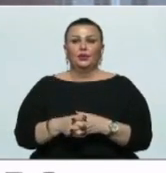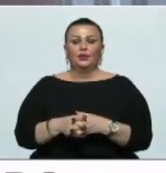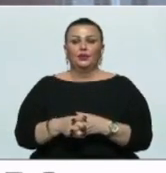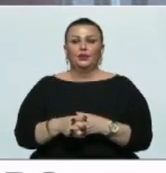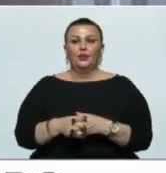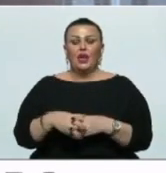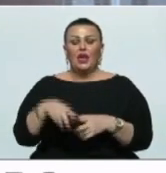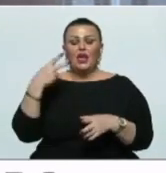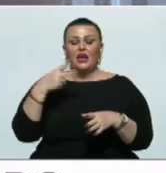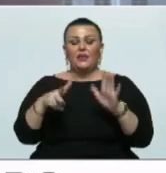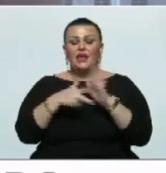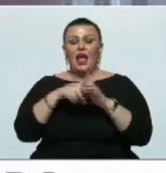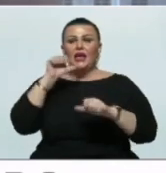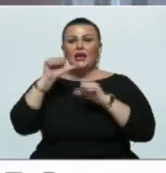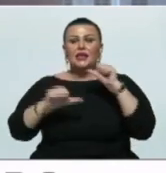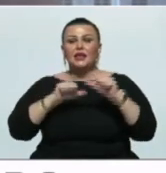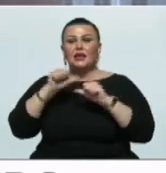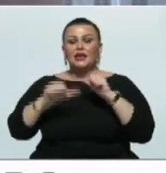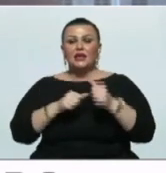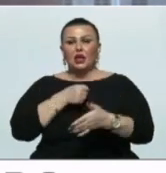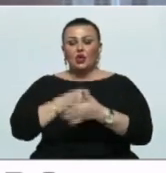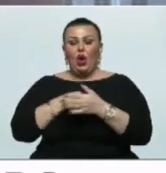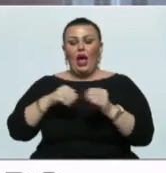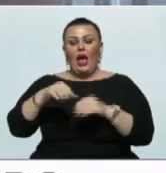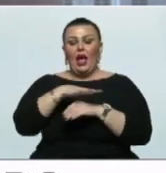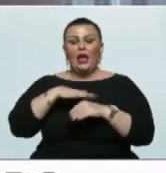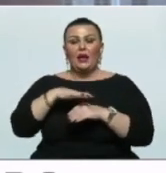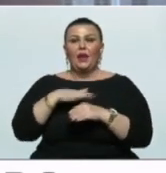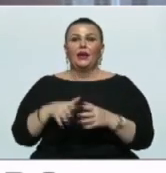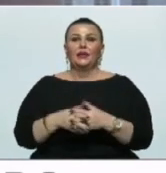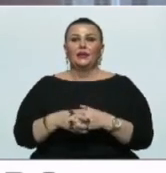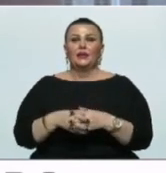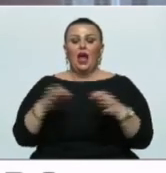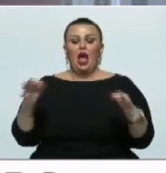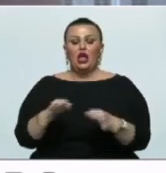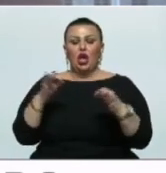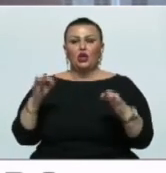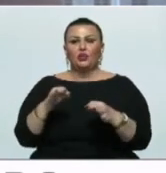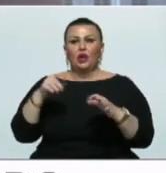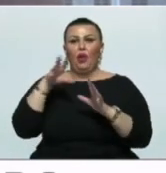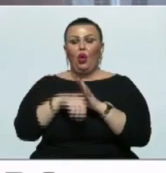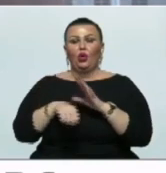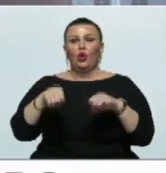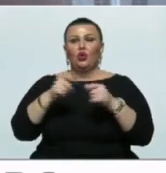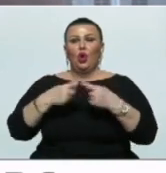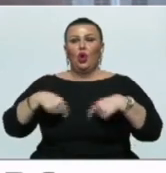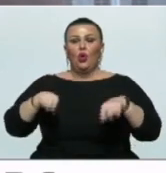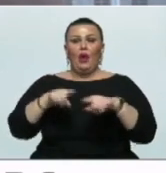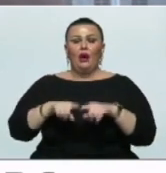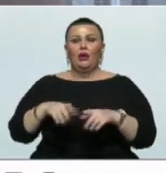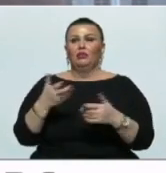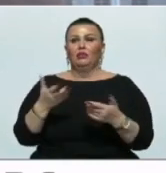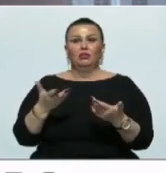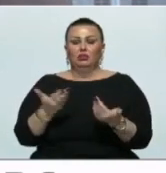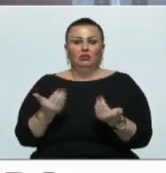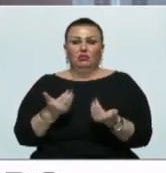maalesef 28 yıl boyunca Ermenistan hiçbir zaman oradaki toprakları sürmemiş